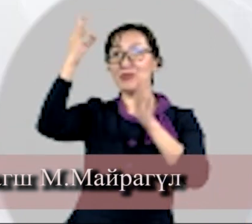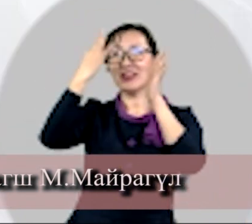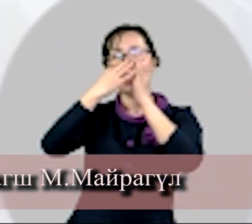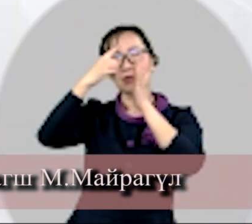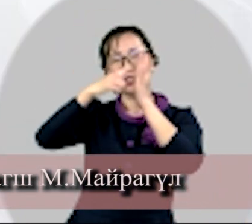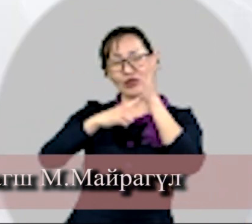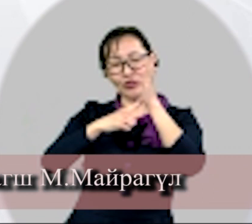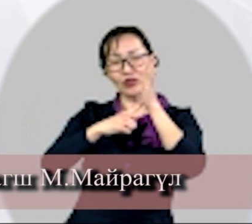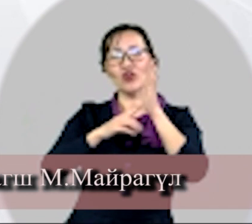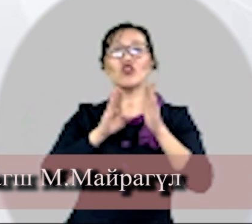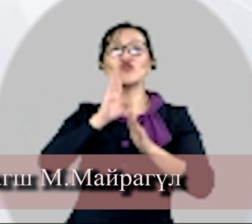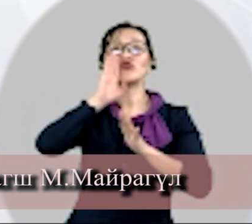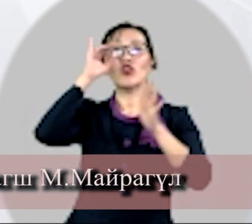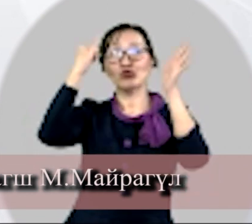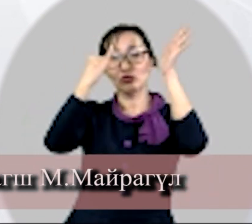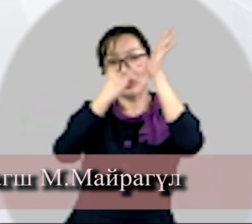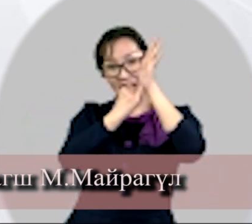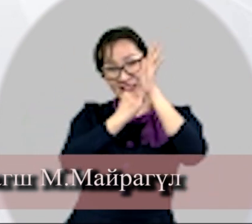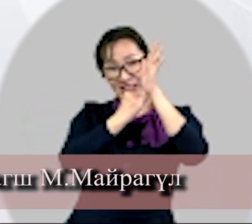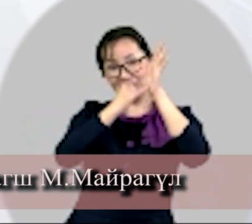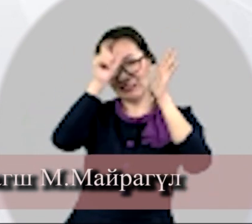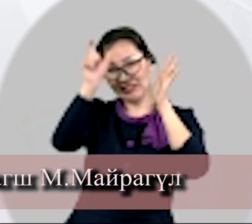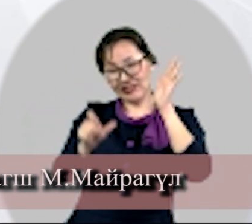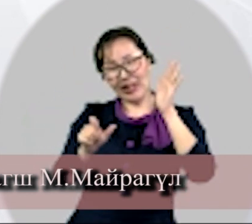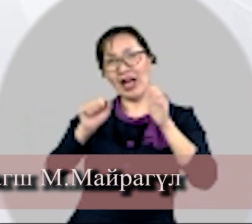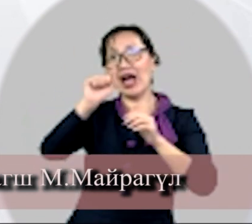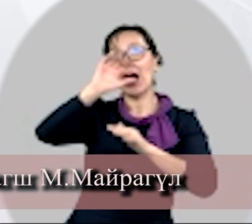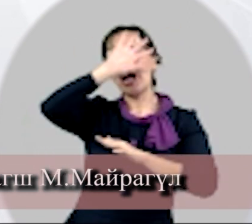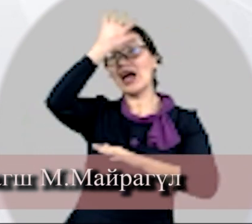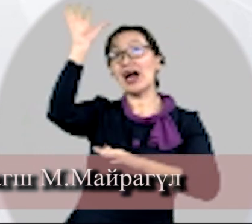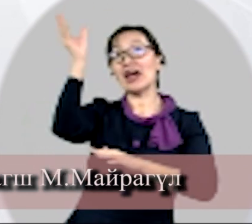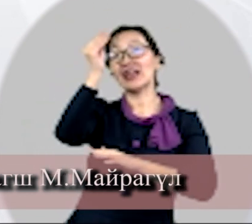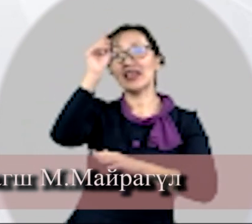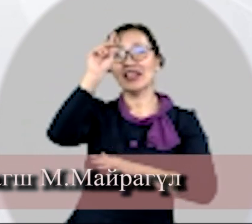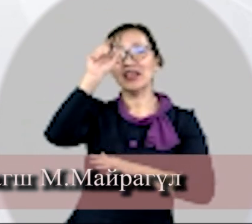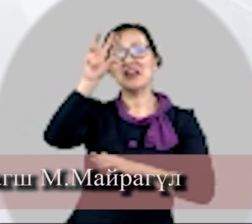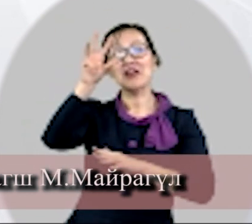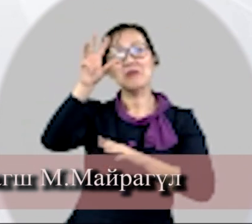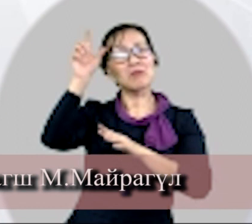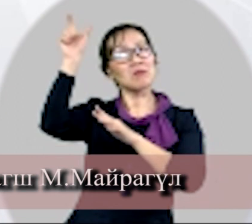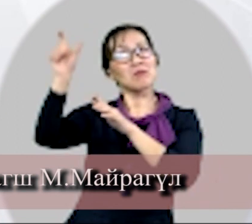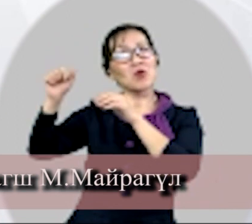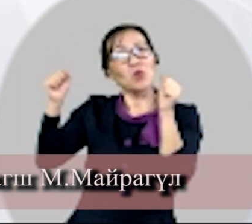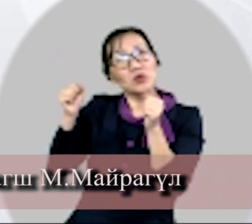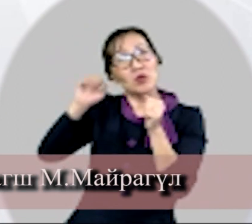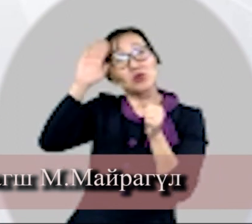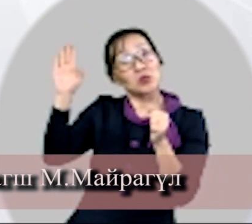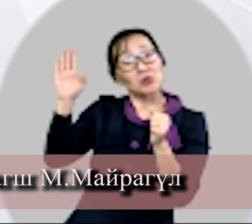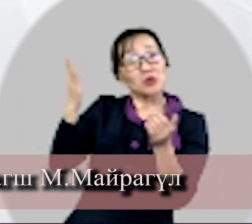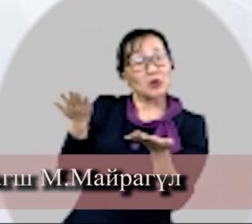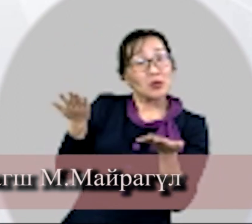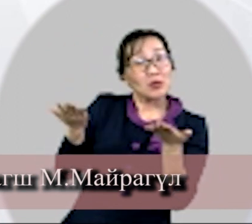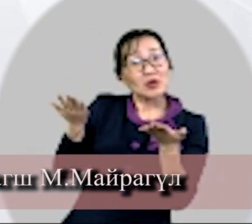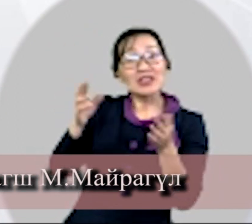Ауа райы жылы ма? Әлде суық па? Жай, бұны жақсылап қарап бақылаңдар. Бұл теріс санды